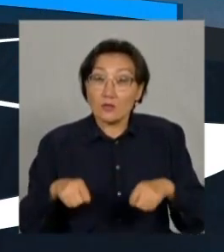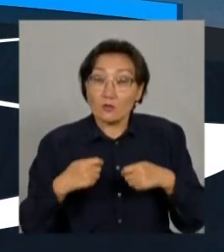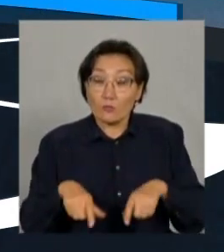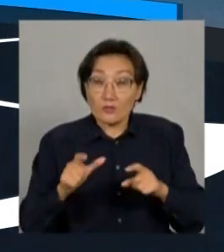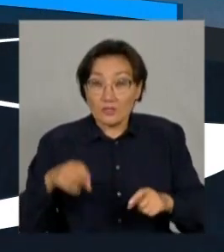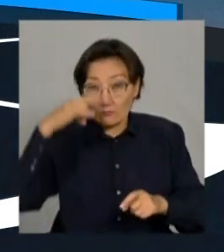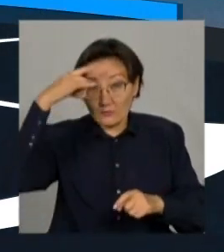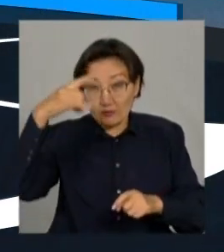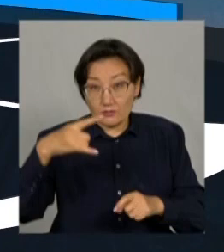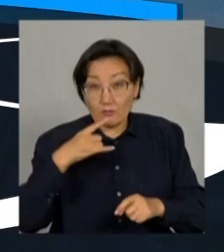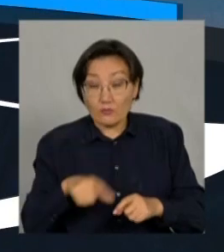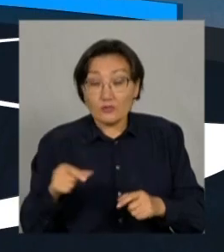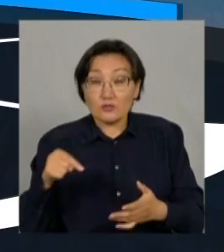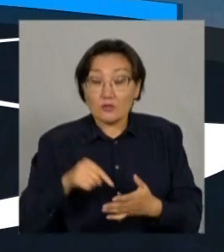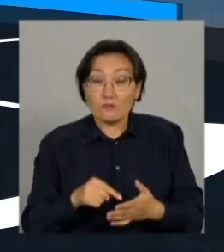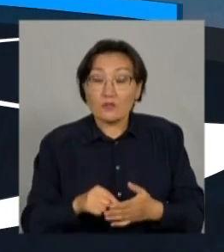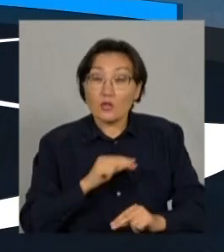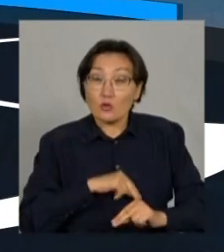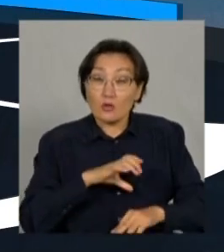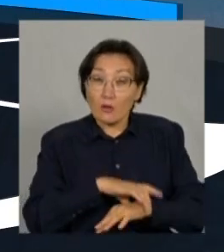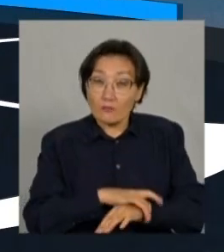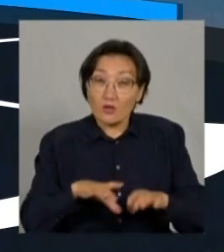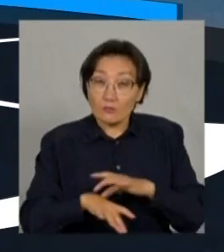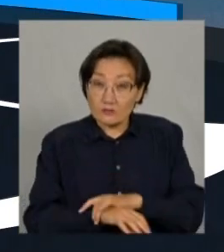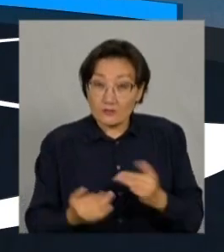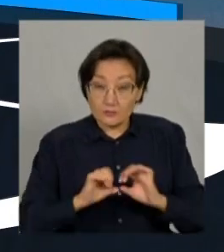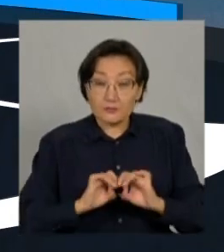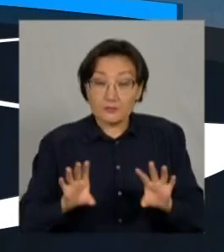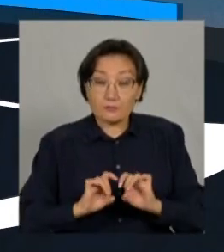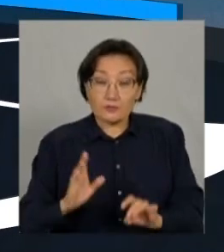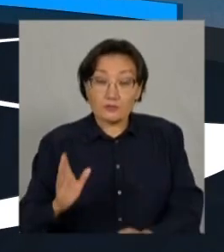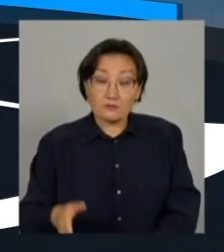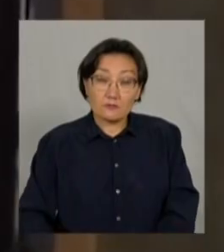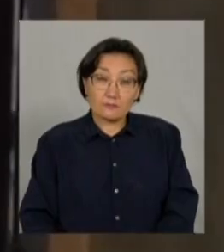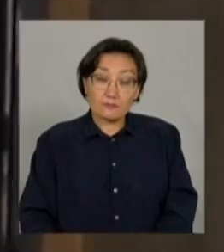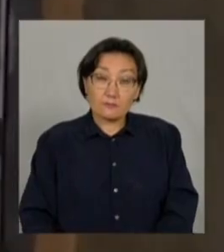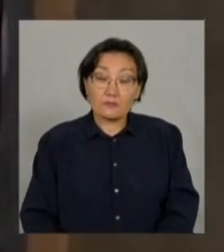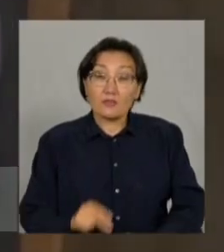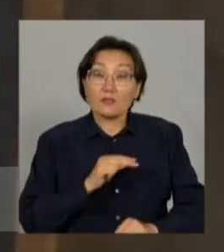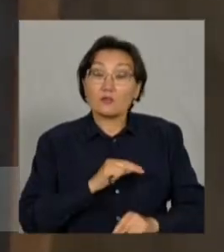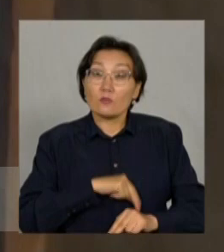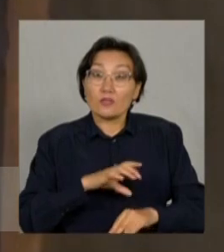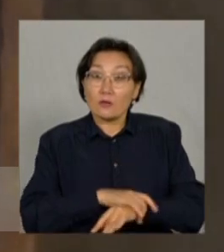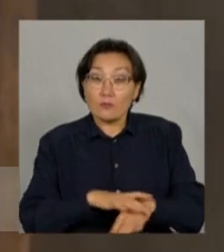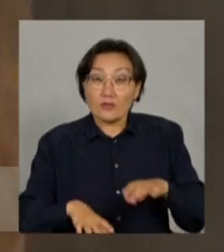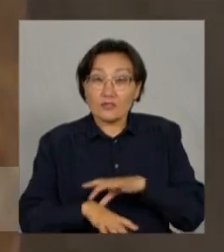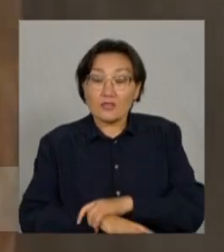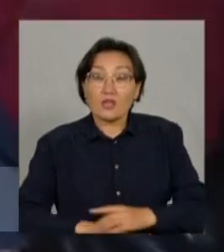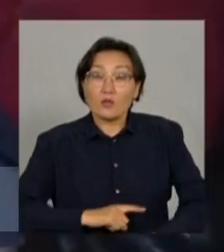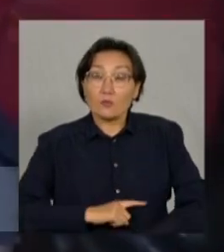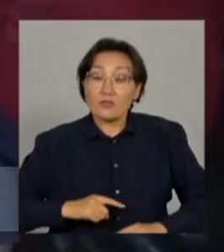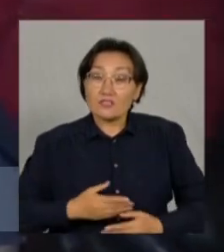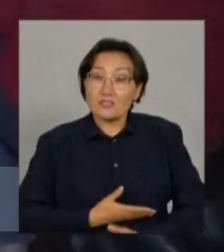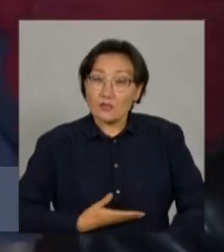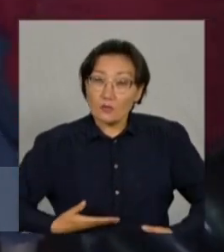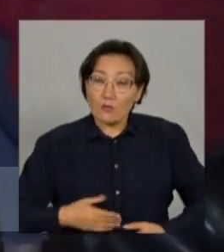Как казахстанцы попадают в трудовое рабство? В материале Мира Альжановой. Трудовое рабство, сексуальная эксплуатация и